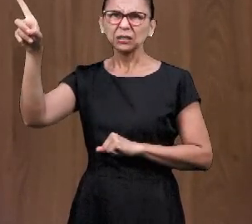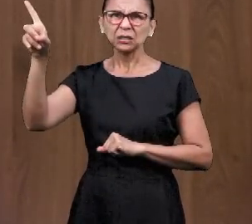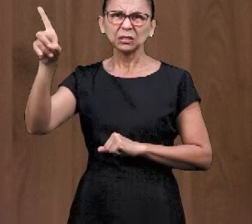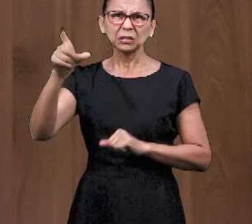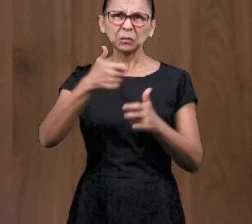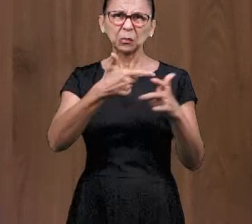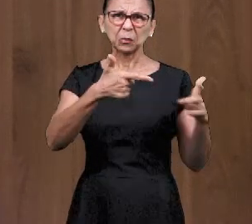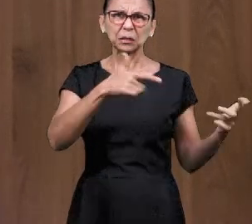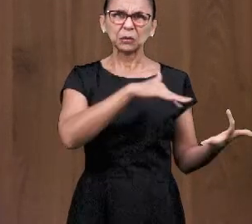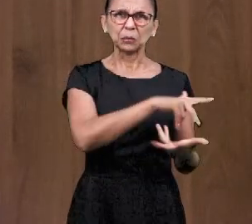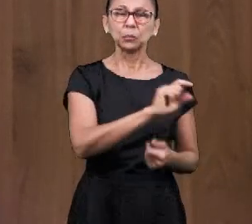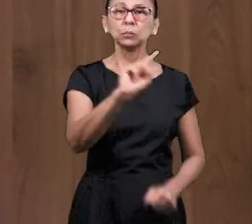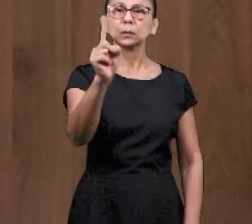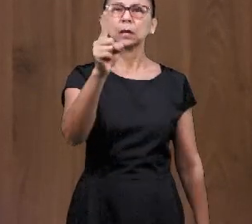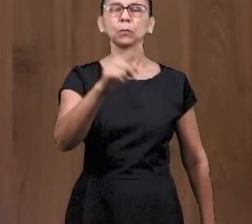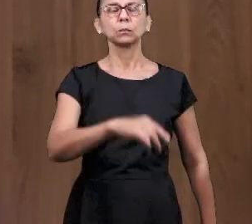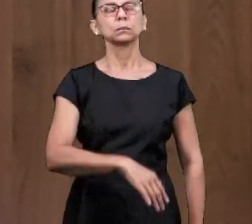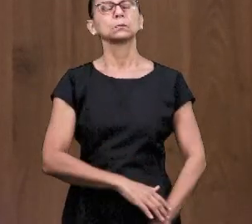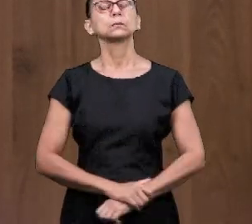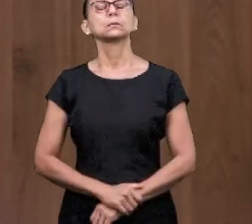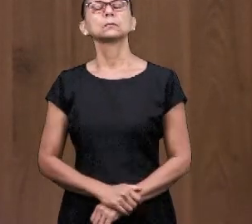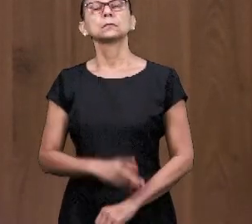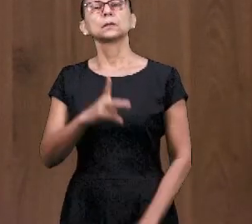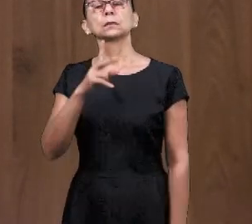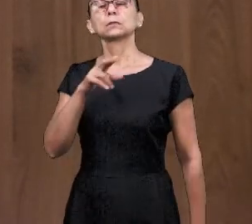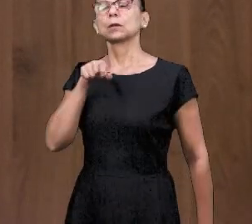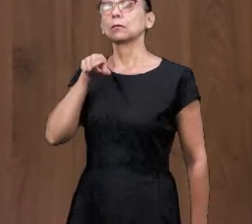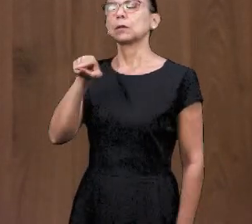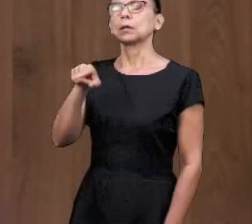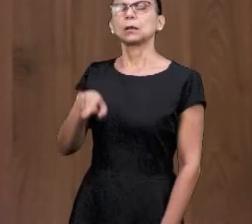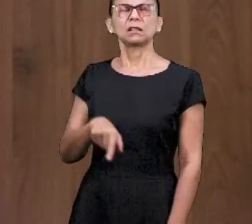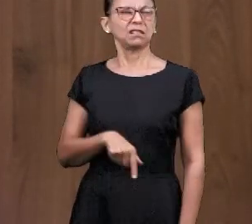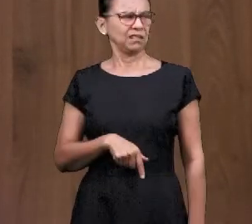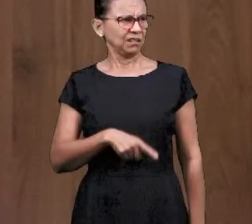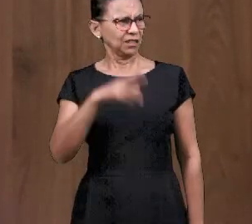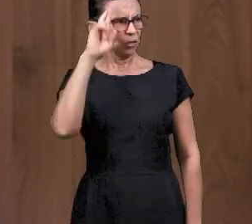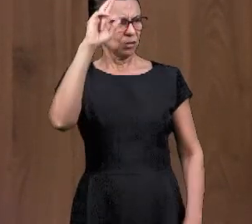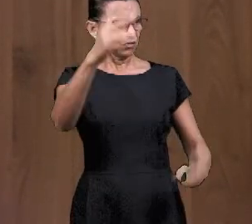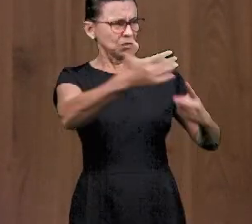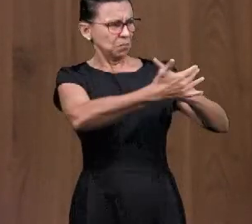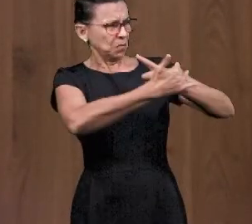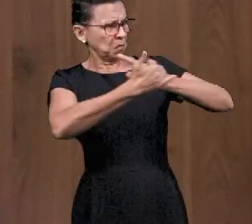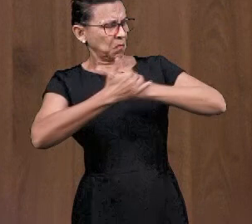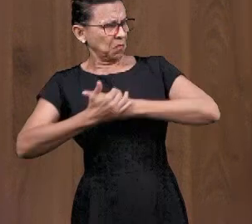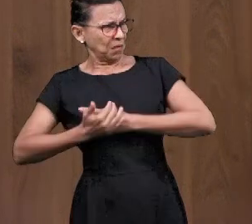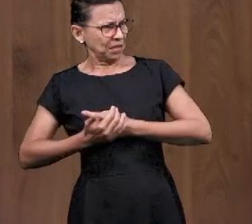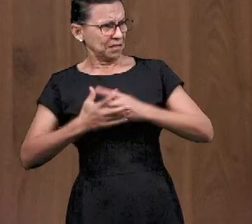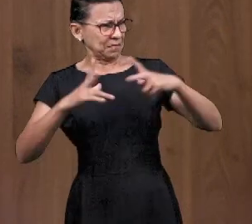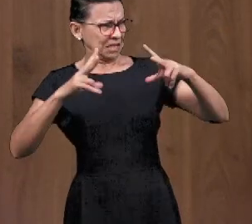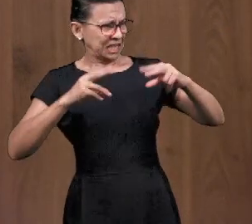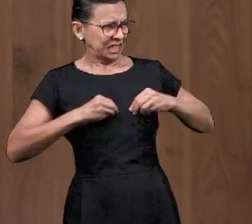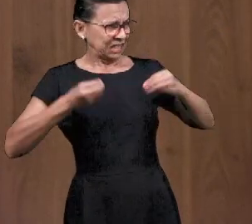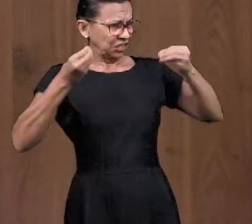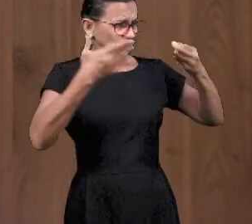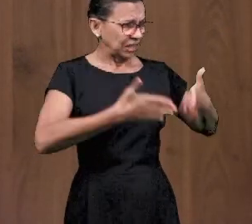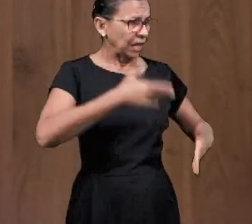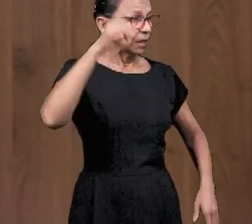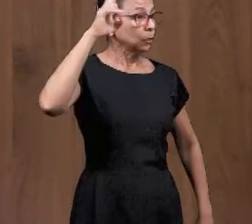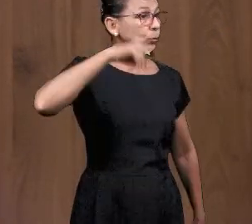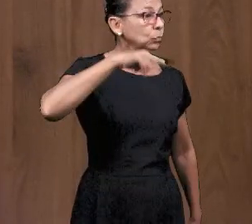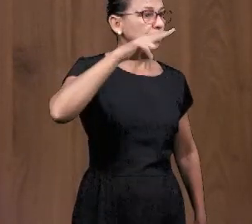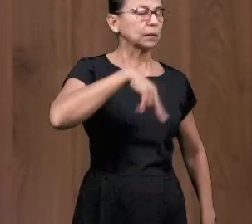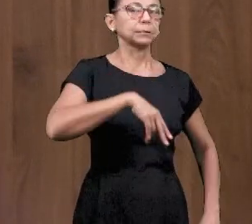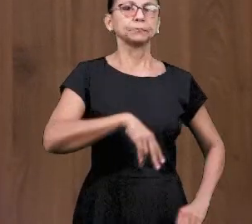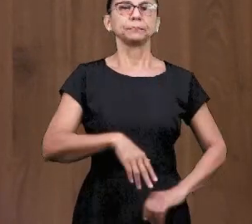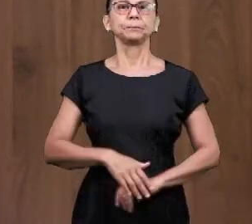cette vie. Nous allons être fermes et répondre comme Naboth, que le Seigneur nous garde, que je te donne mon héritage spirituel. Gloire à Dieu pour